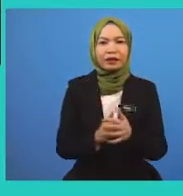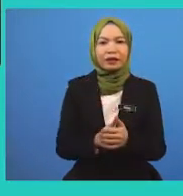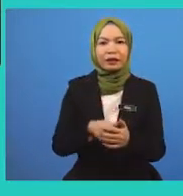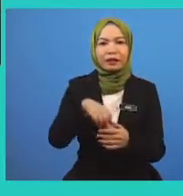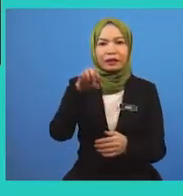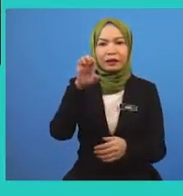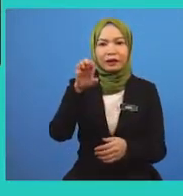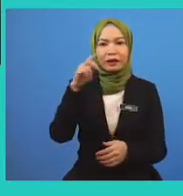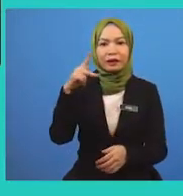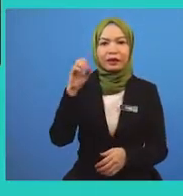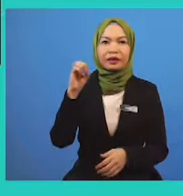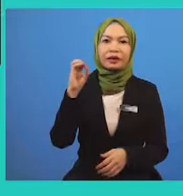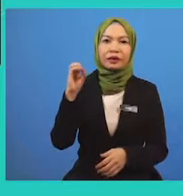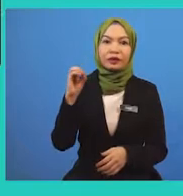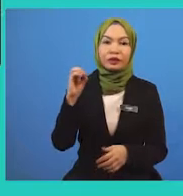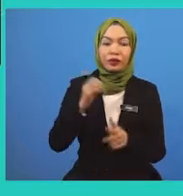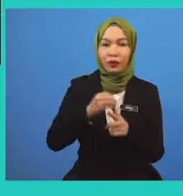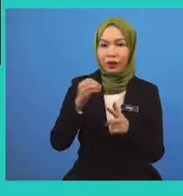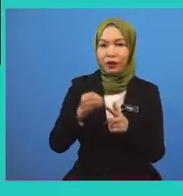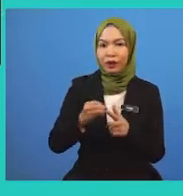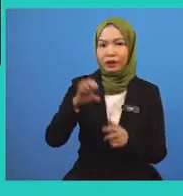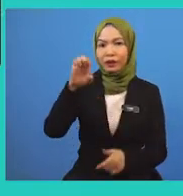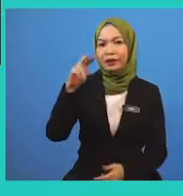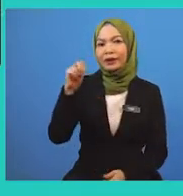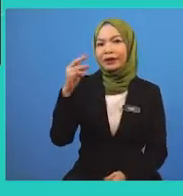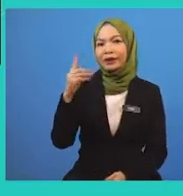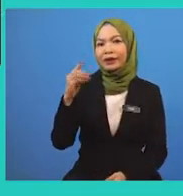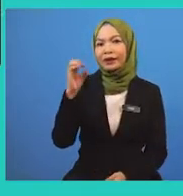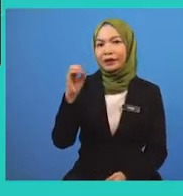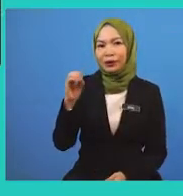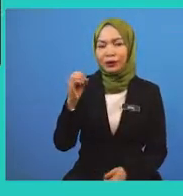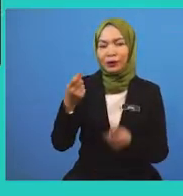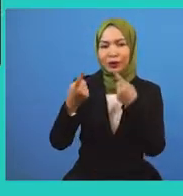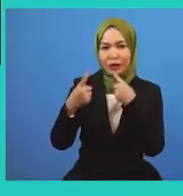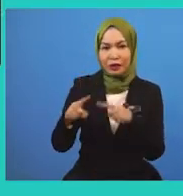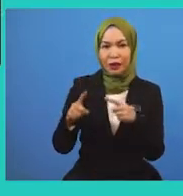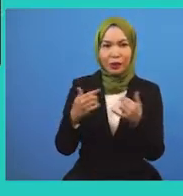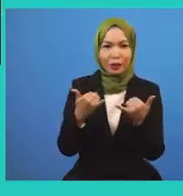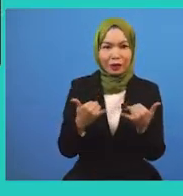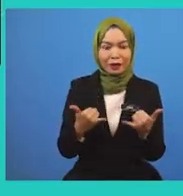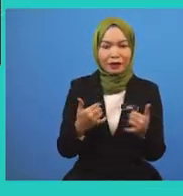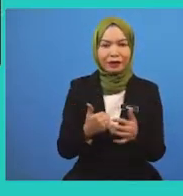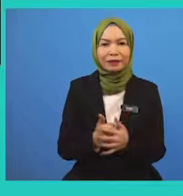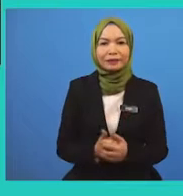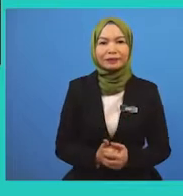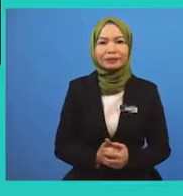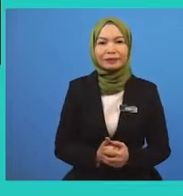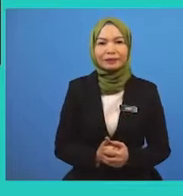ataupun endotermik. 30 saat masa diberikan untuk murid-murid menjawab soalan